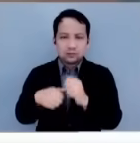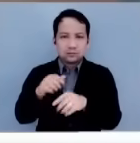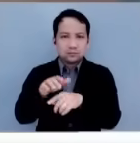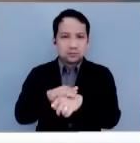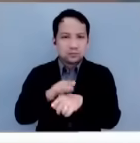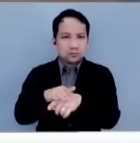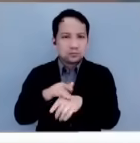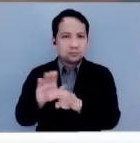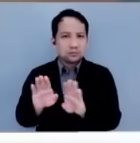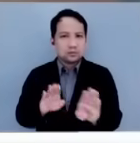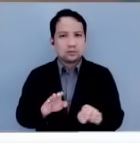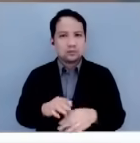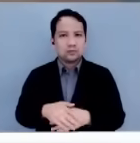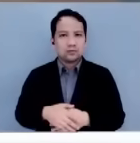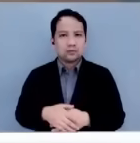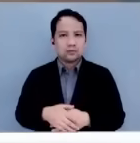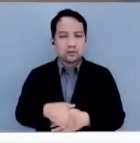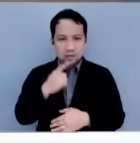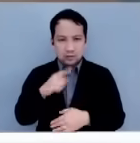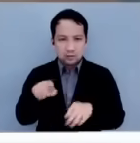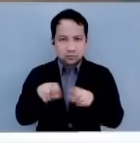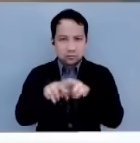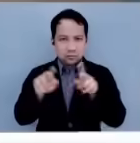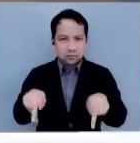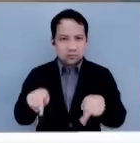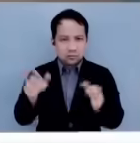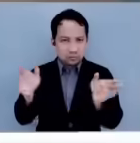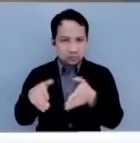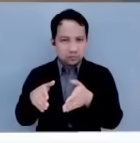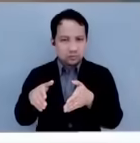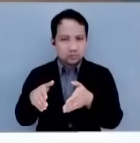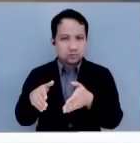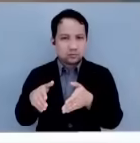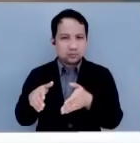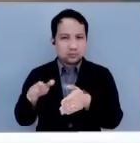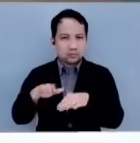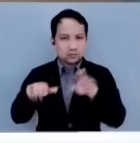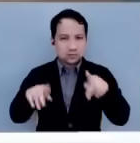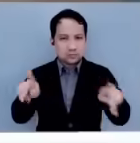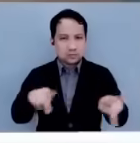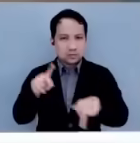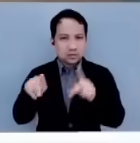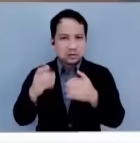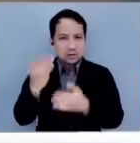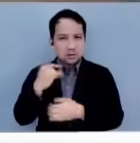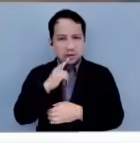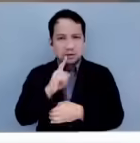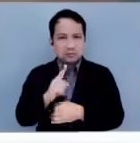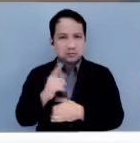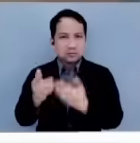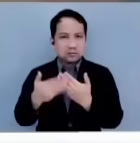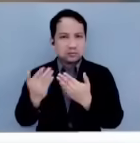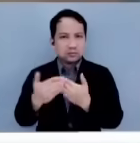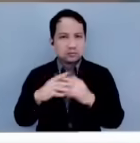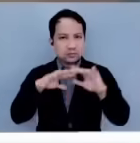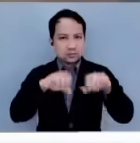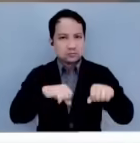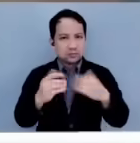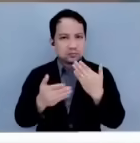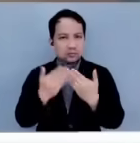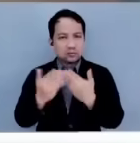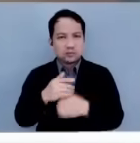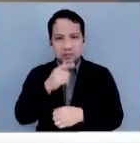baby pero pag ordinaryong maliit na mamamayan natin agad-agad nakukulong pag minalas-malas